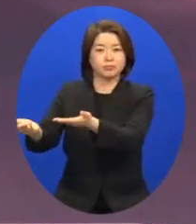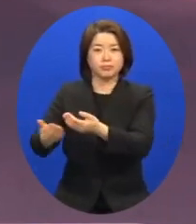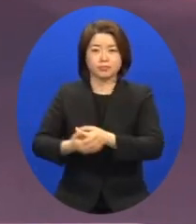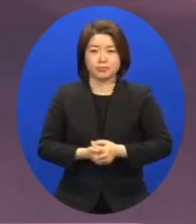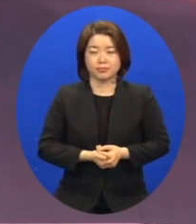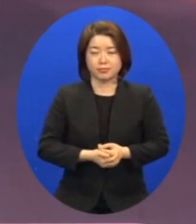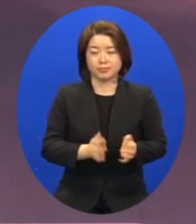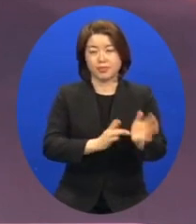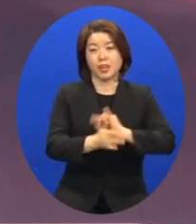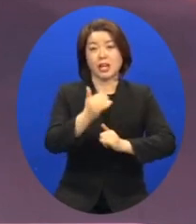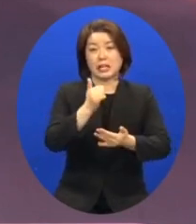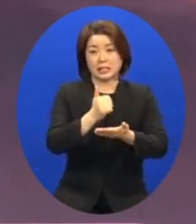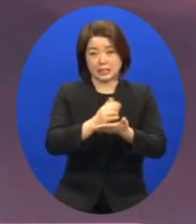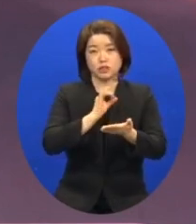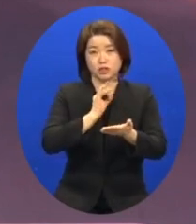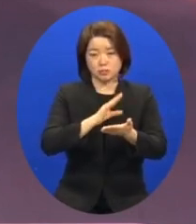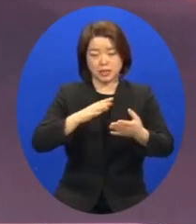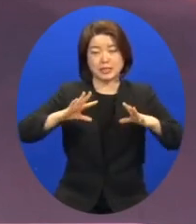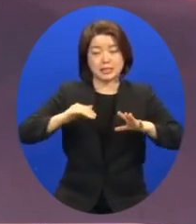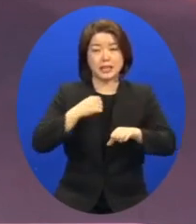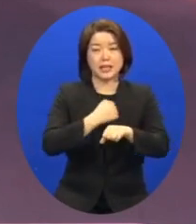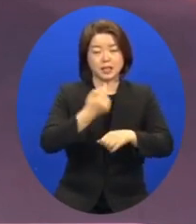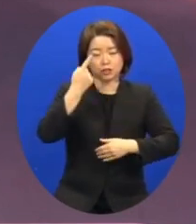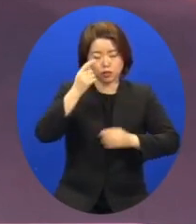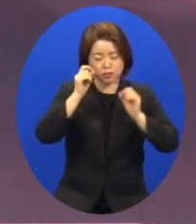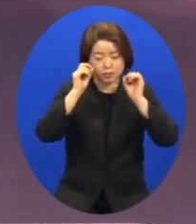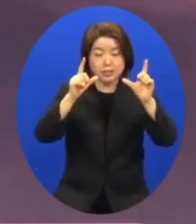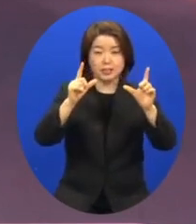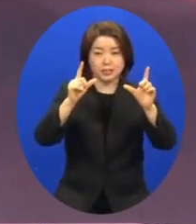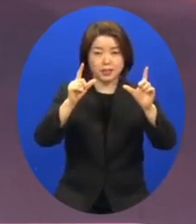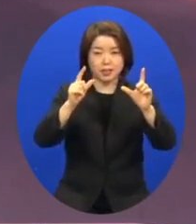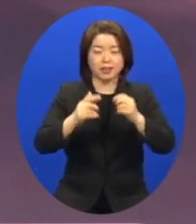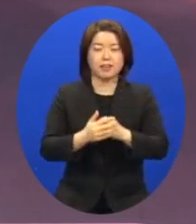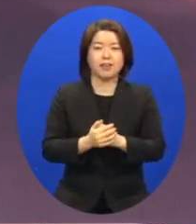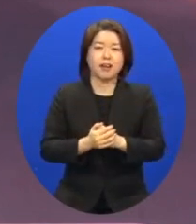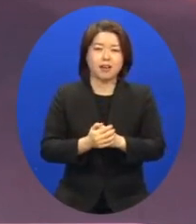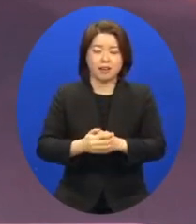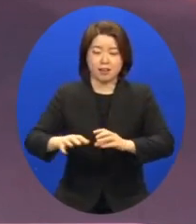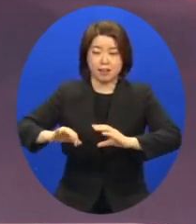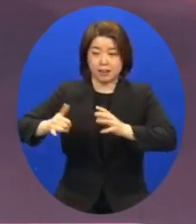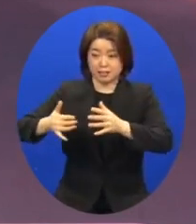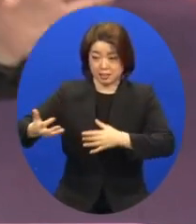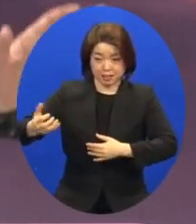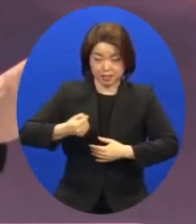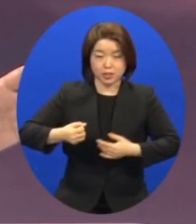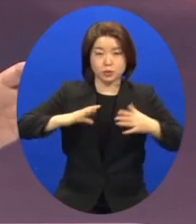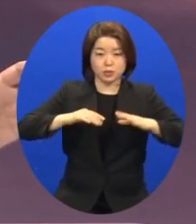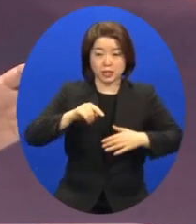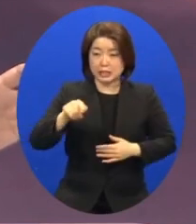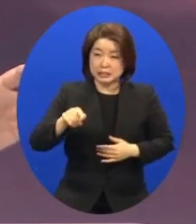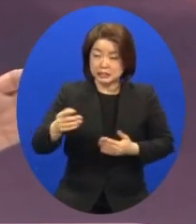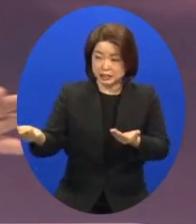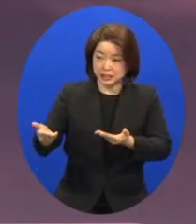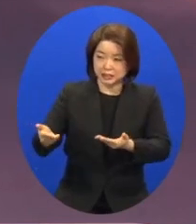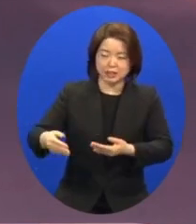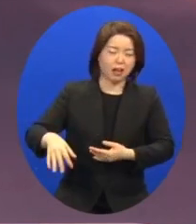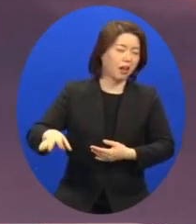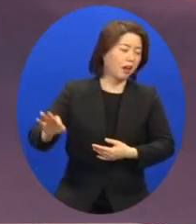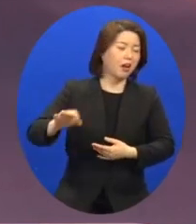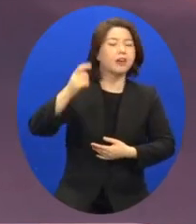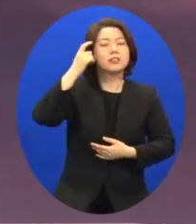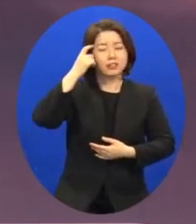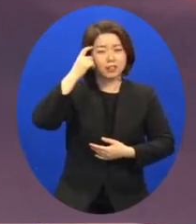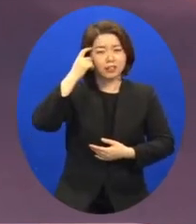예수님만 예수님만 자랑하는 눈이 뜨이고 나니까 세상 것으로 자랑하는 것이 아무것도 아니 드려요